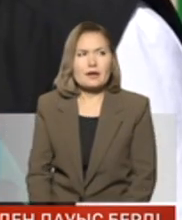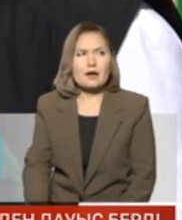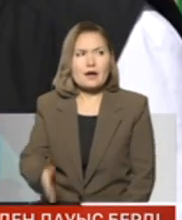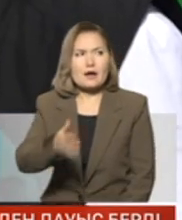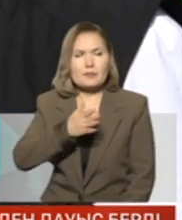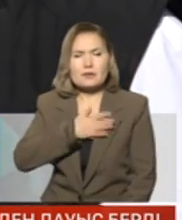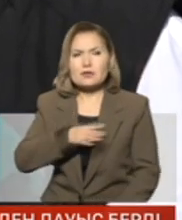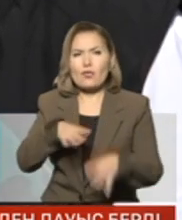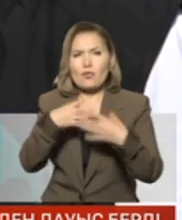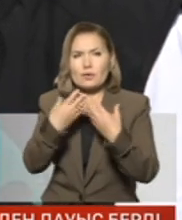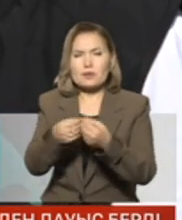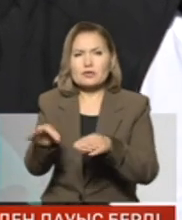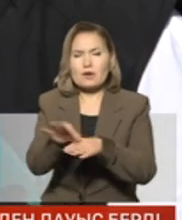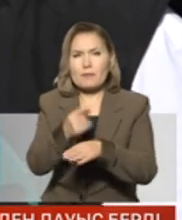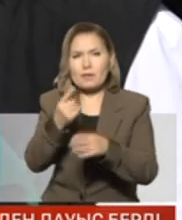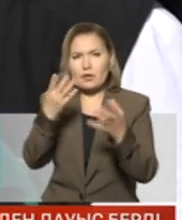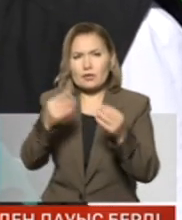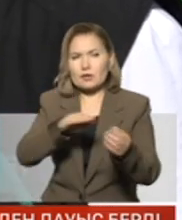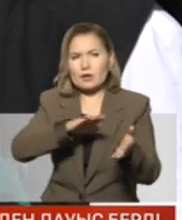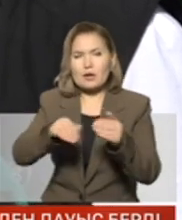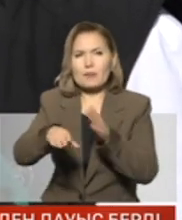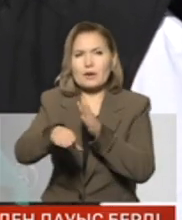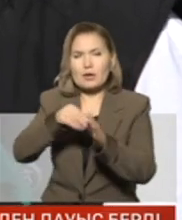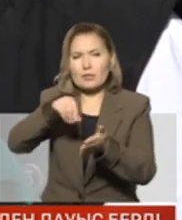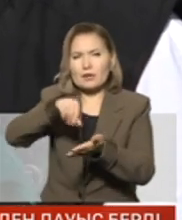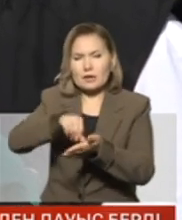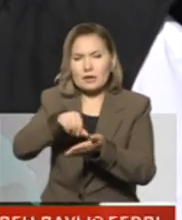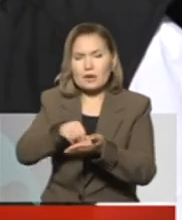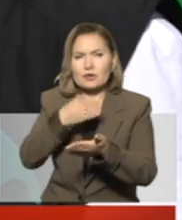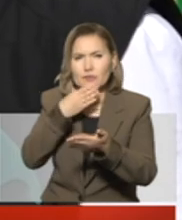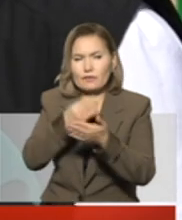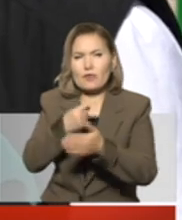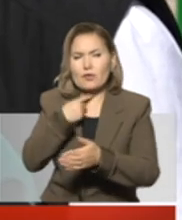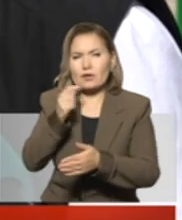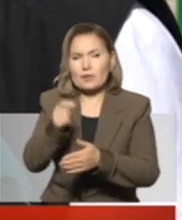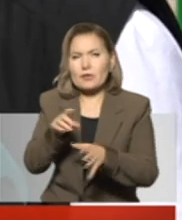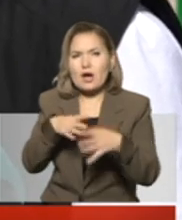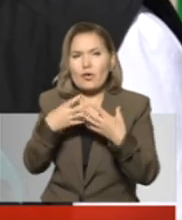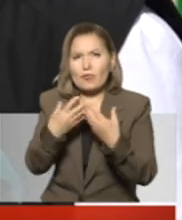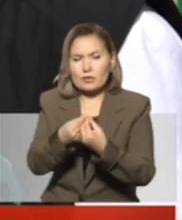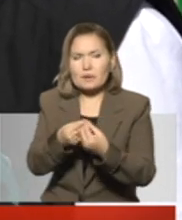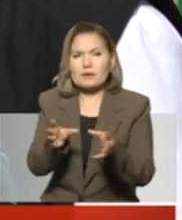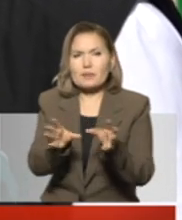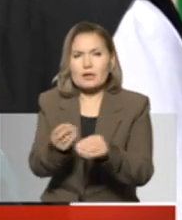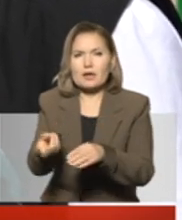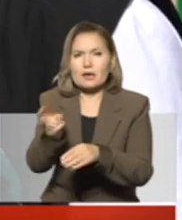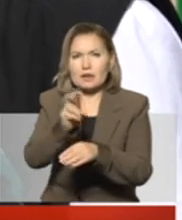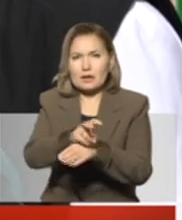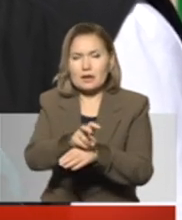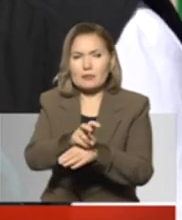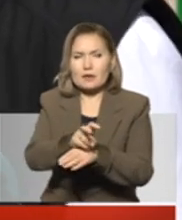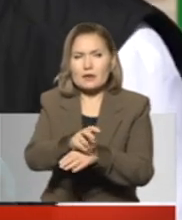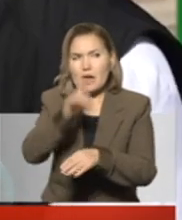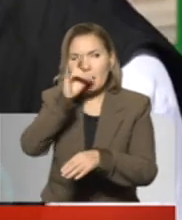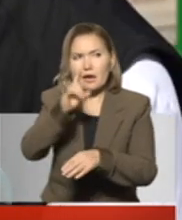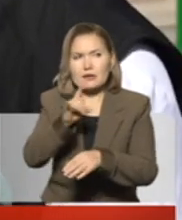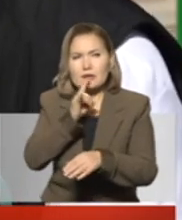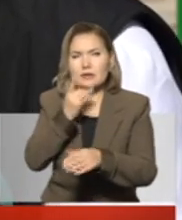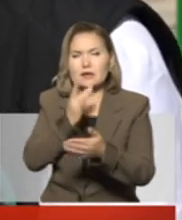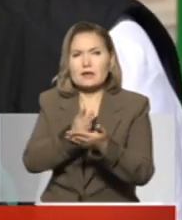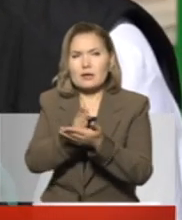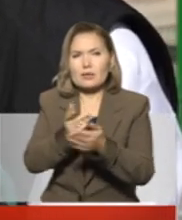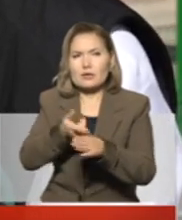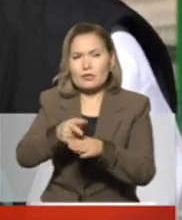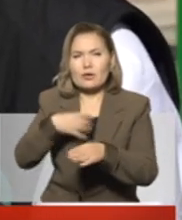отбасымызға бір күн болды. Референдумға келіп, өз дауысымызды бердік. Енді біз отбасы болғаннан кейін Қазақстан саясаты